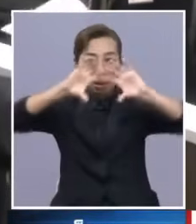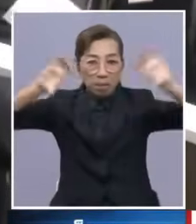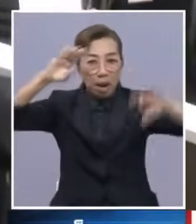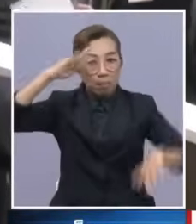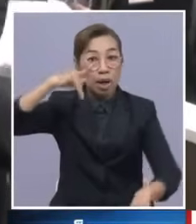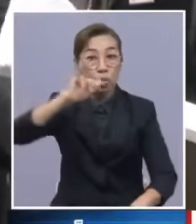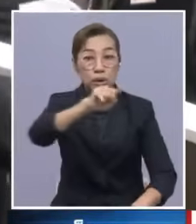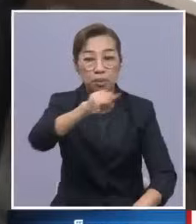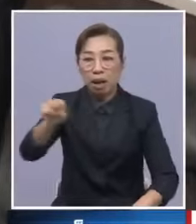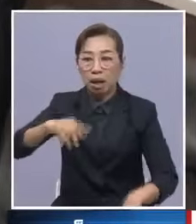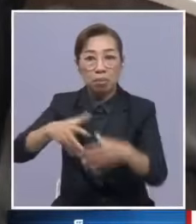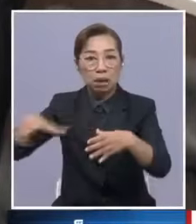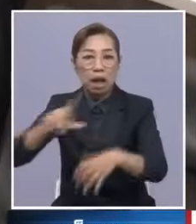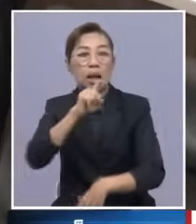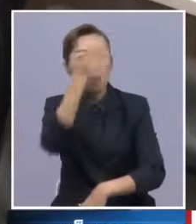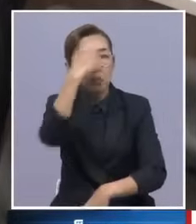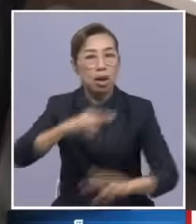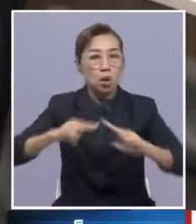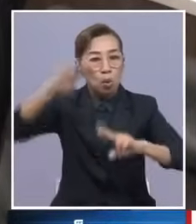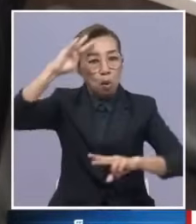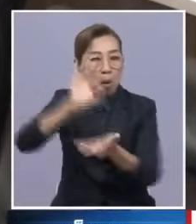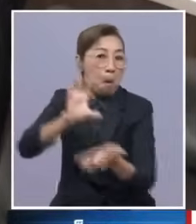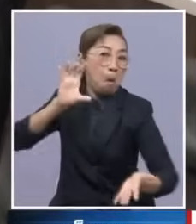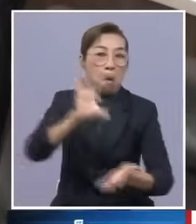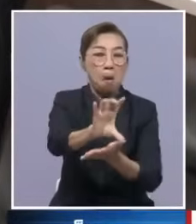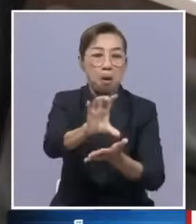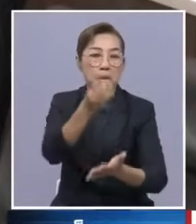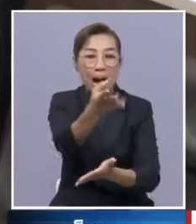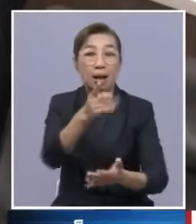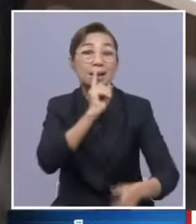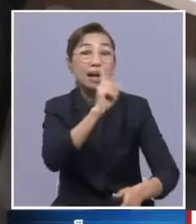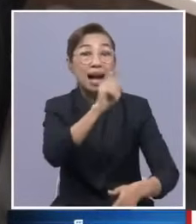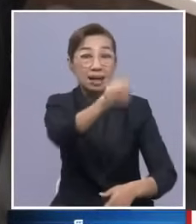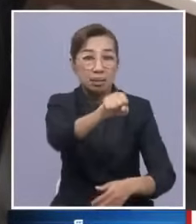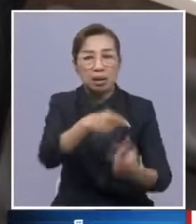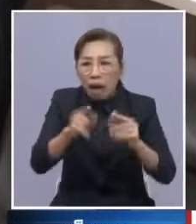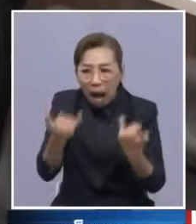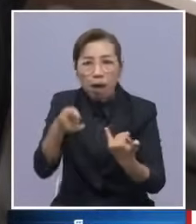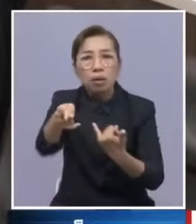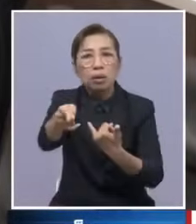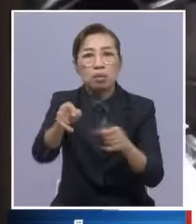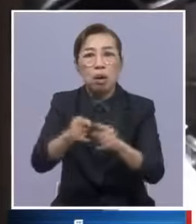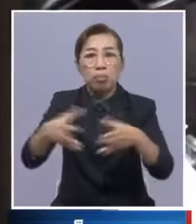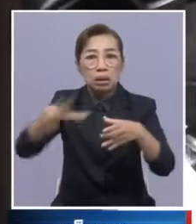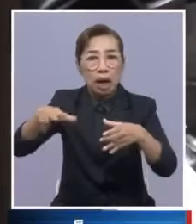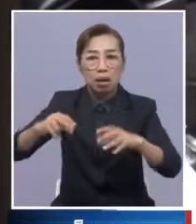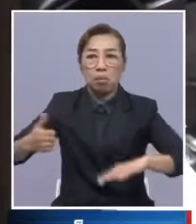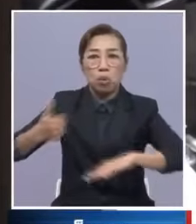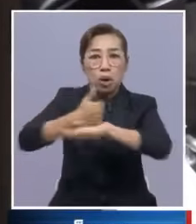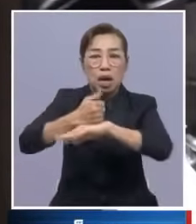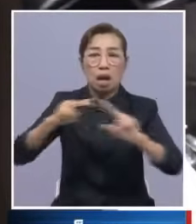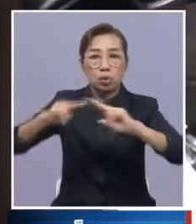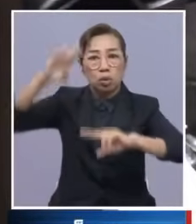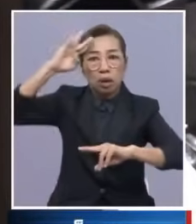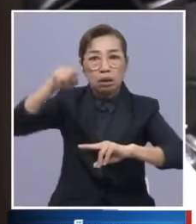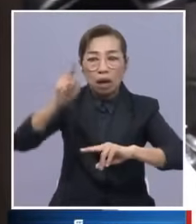ำไมให้งบกลาโหมเยอะแต่พอตัวเองมาเป็นให้งบเยอะกว่าตอนที่รัฐบาลพลเอกประยุทธ์เป็นนายกซะอีก แต่ก็ต้องให้ความเป็นธรรมเพราะว่างบปี